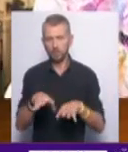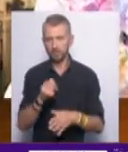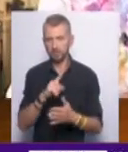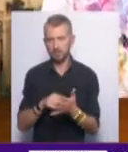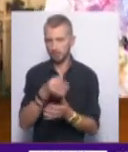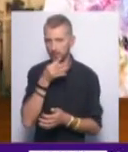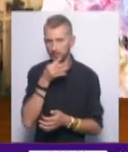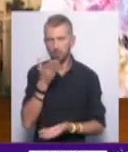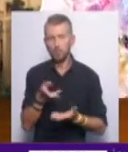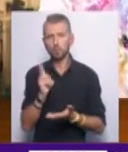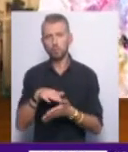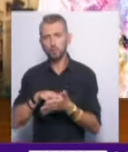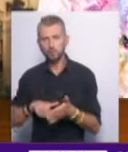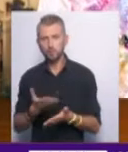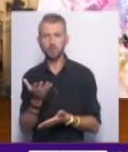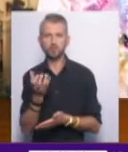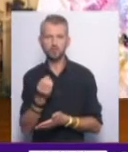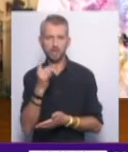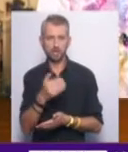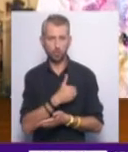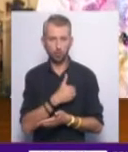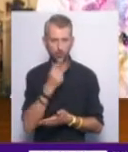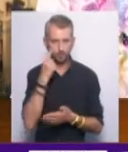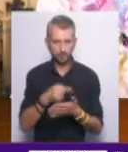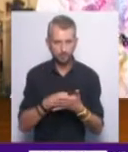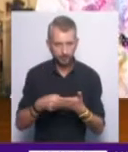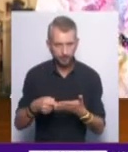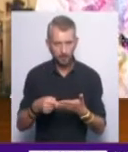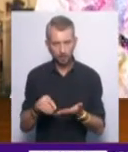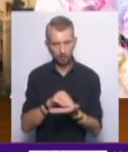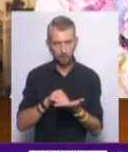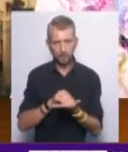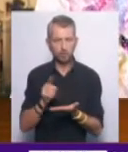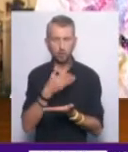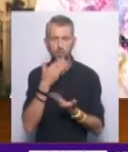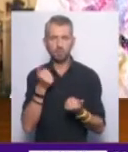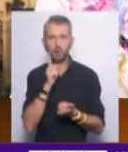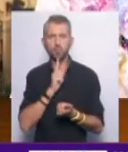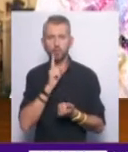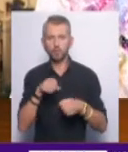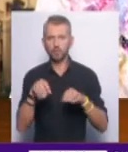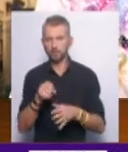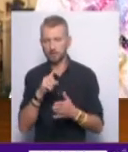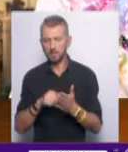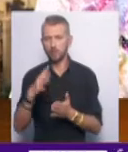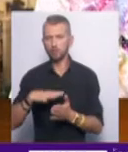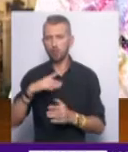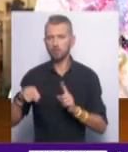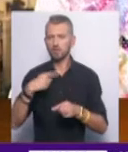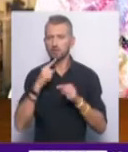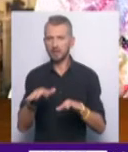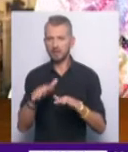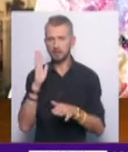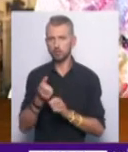питання. Можливо, хтось пропустив. Ще раз хочу на цьому наголосити, напевно, що немає поки що вирішення питання. Чекаємо. Наступна сесія буде